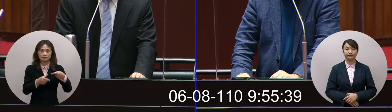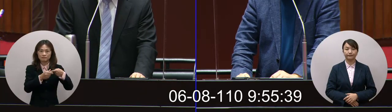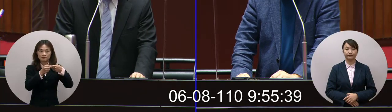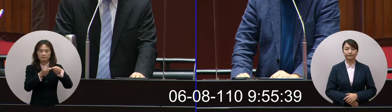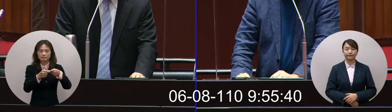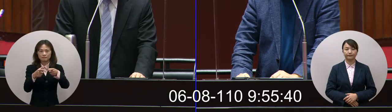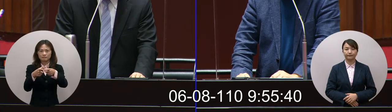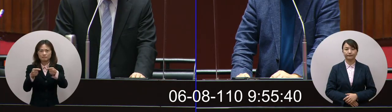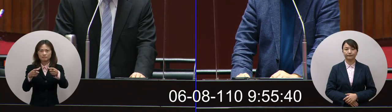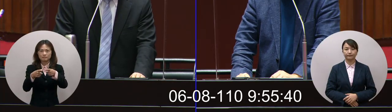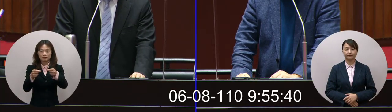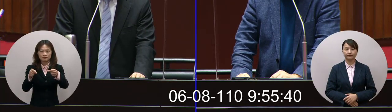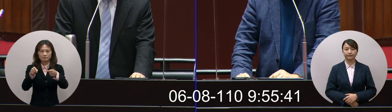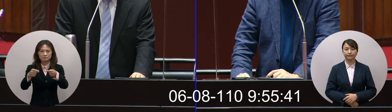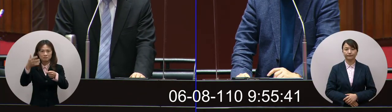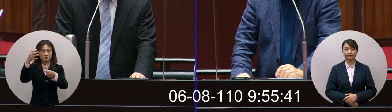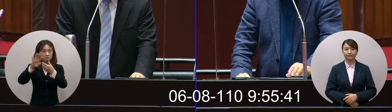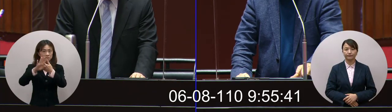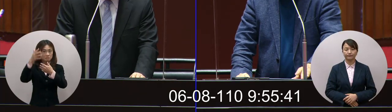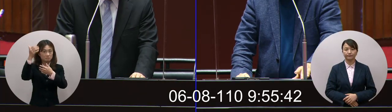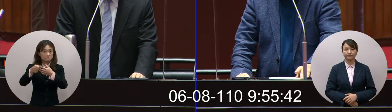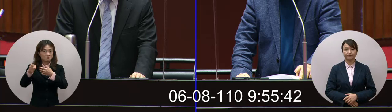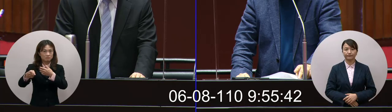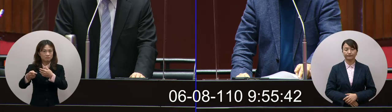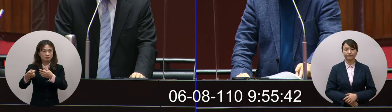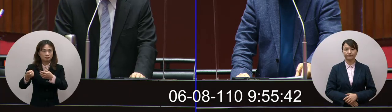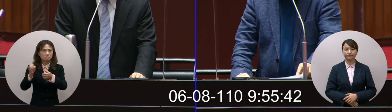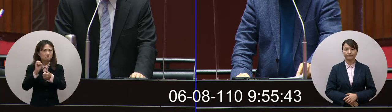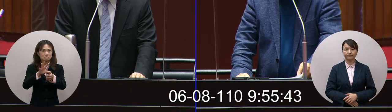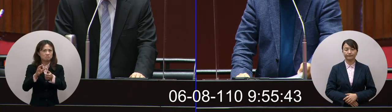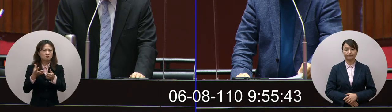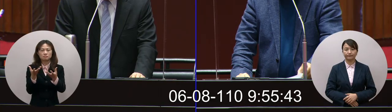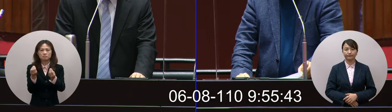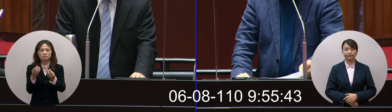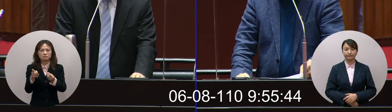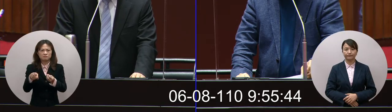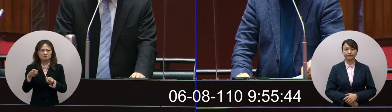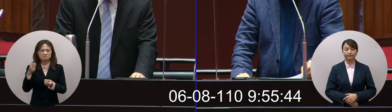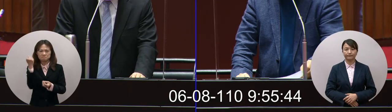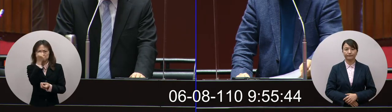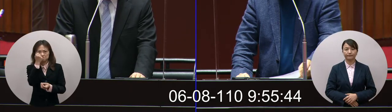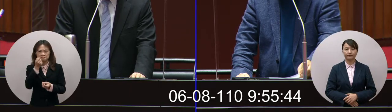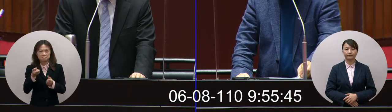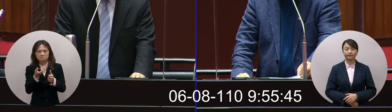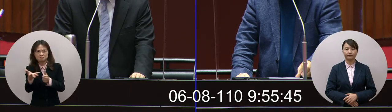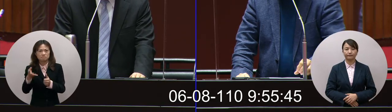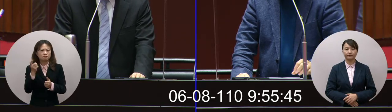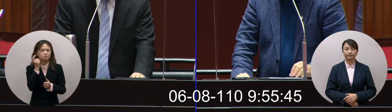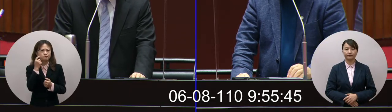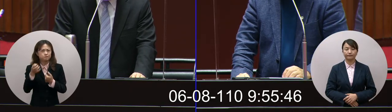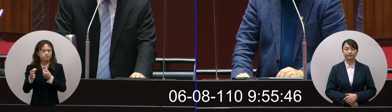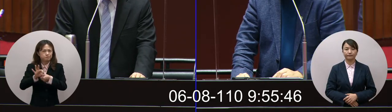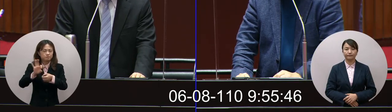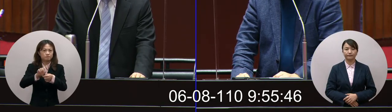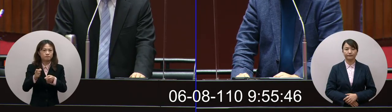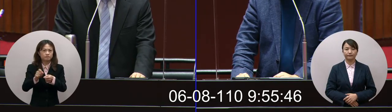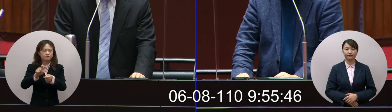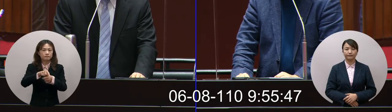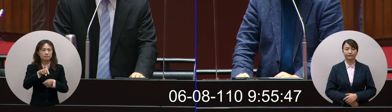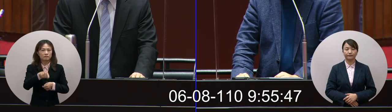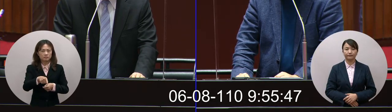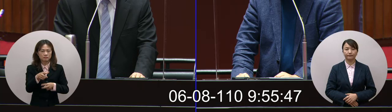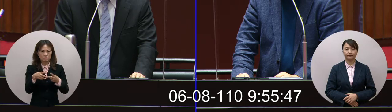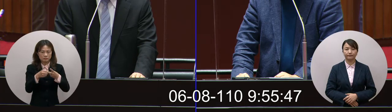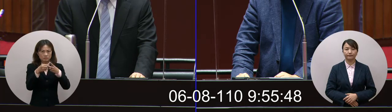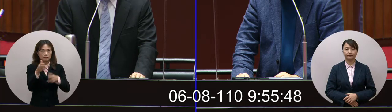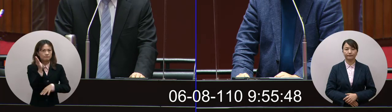本外相没有这样讲，这是恶毒的谣言。第二，我们的政府绝对没有这样